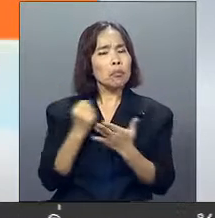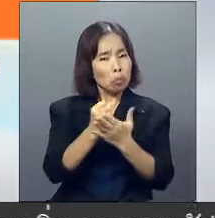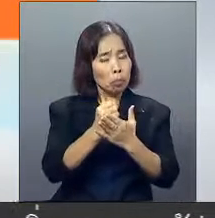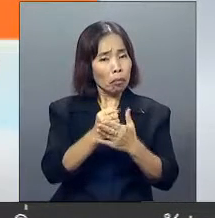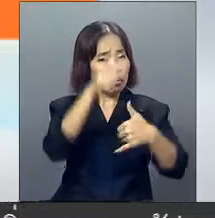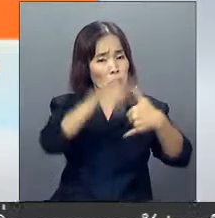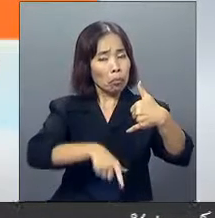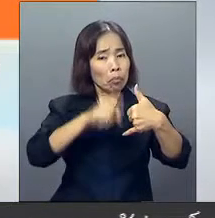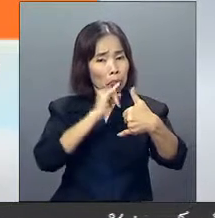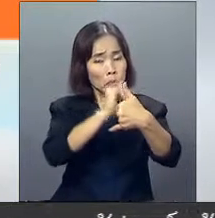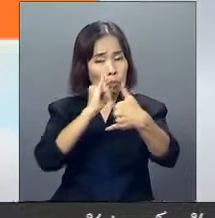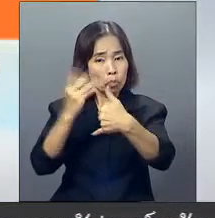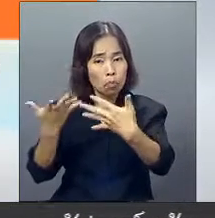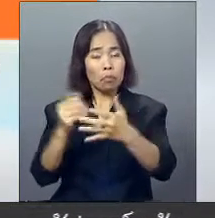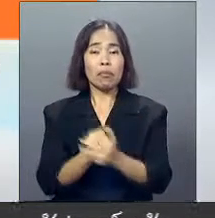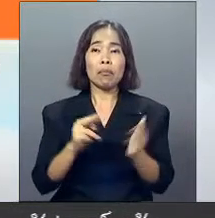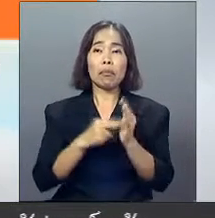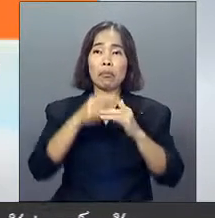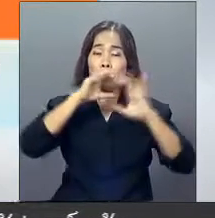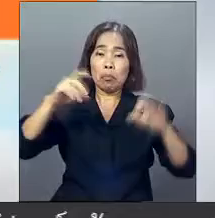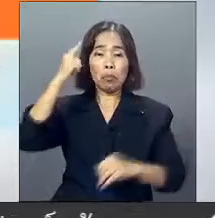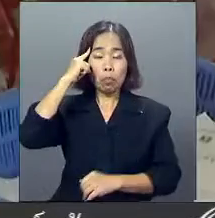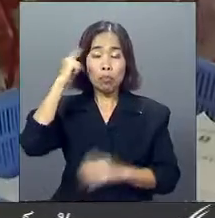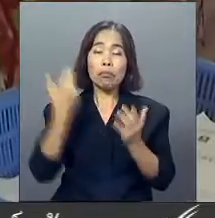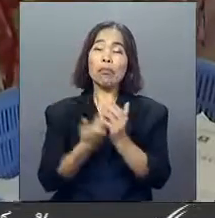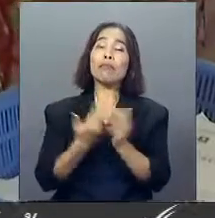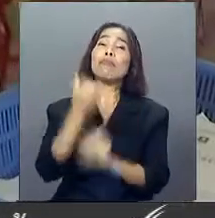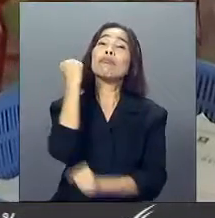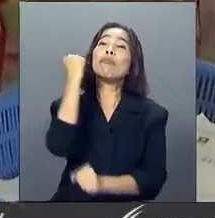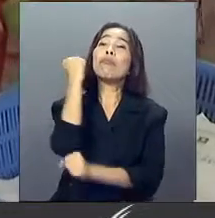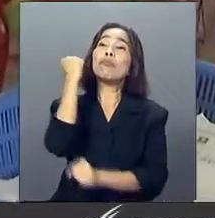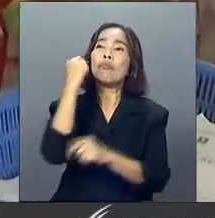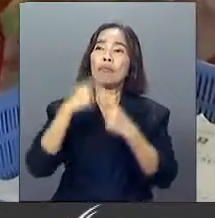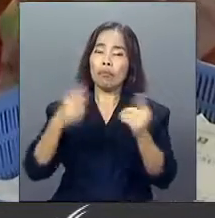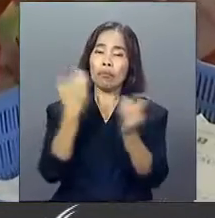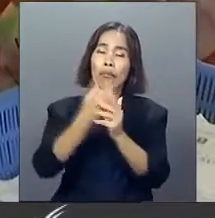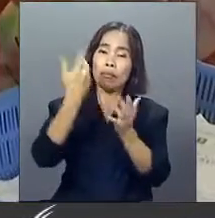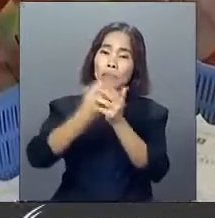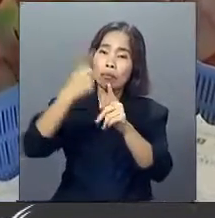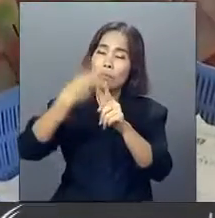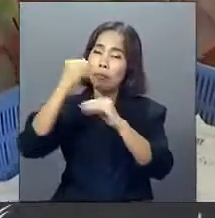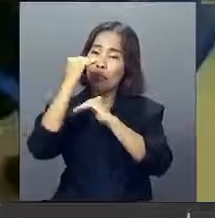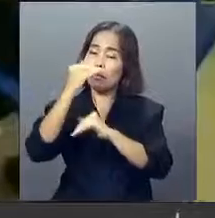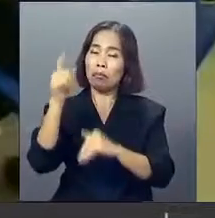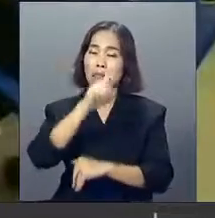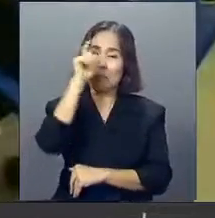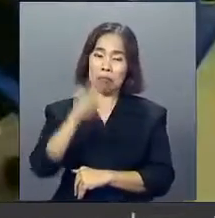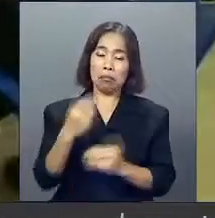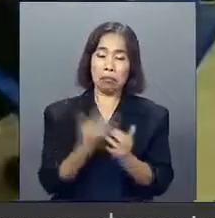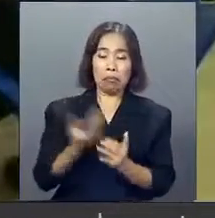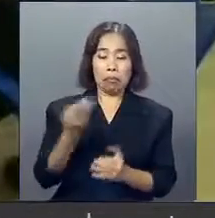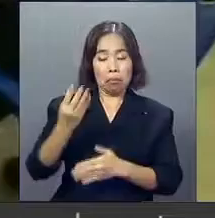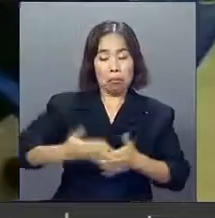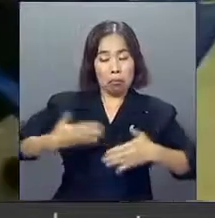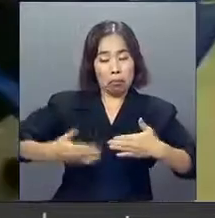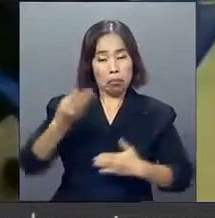ไม่การที่รัฐบาลไม่ใช้เส้นความยาจน แต่ไปใช้เส้นเกนรายได้โนอาจจะรบรองไม่ได้วาเป็นผู้ทมรได้น้อย่แ้จ